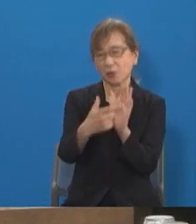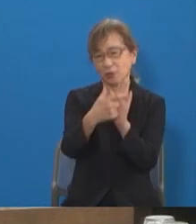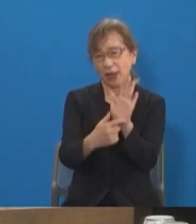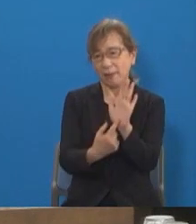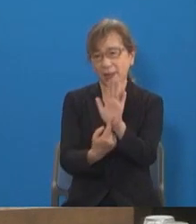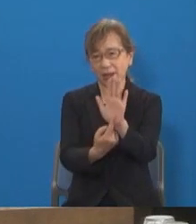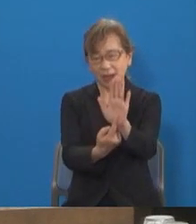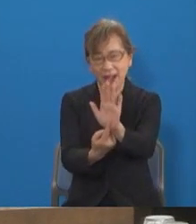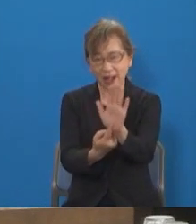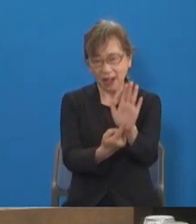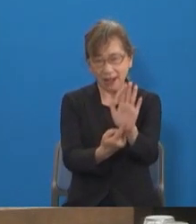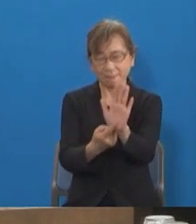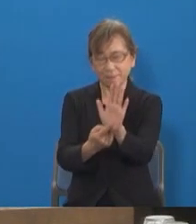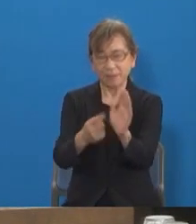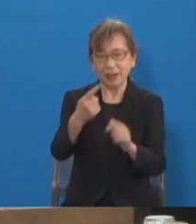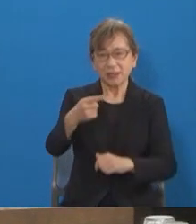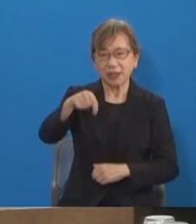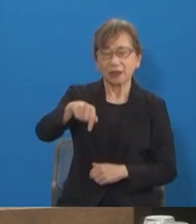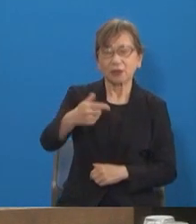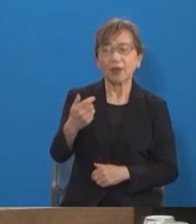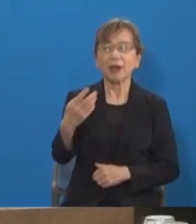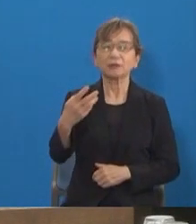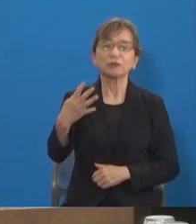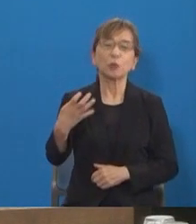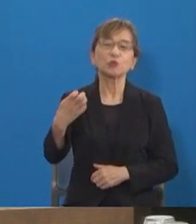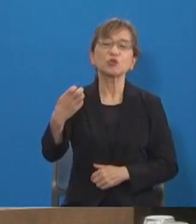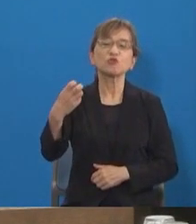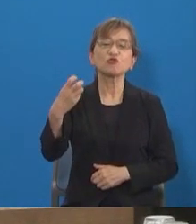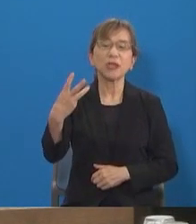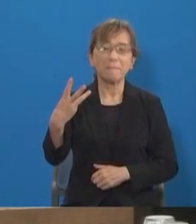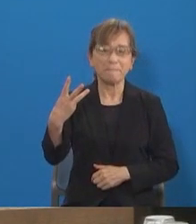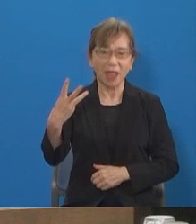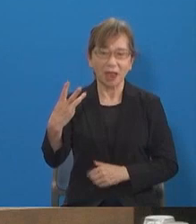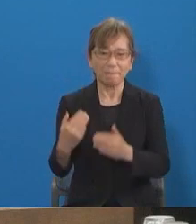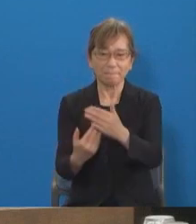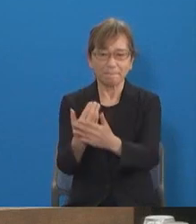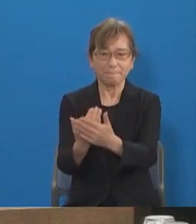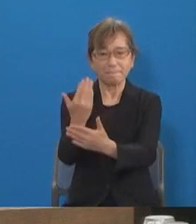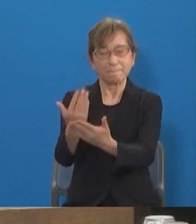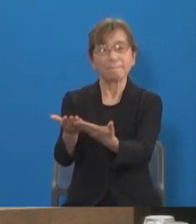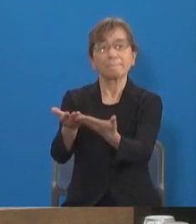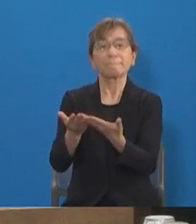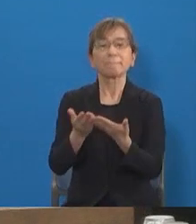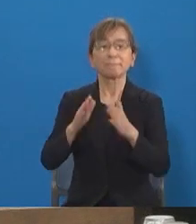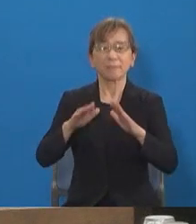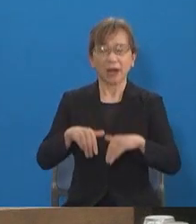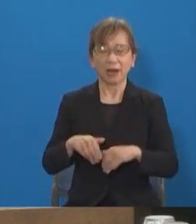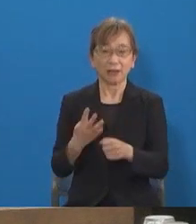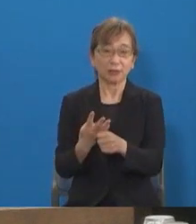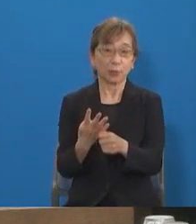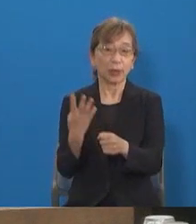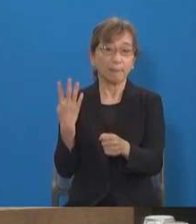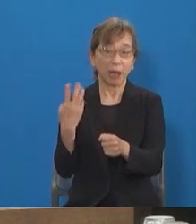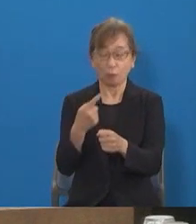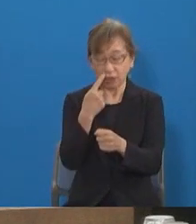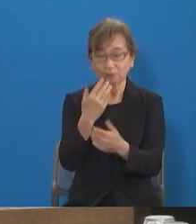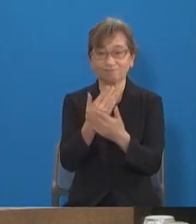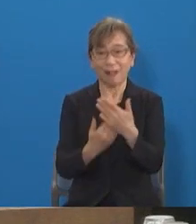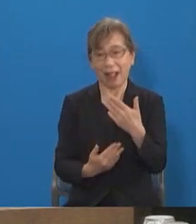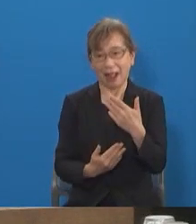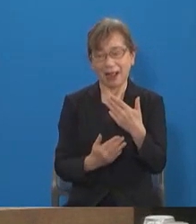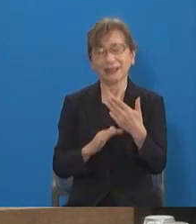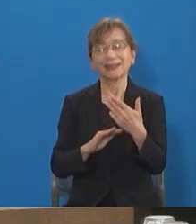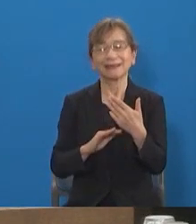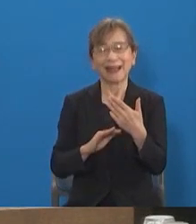げ、1543名が当選をさせていただきました。4年前に落選した私